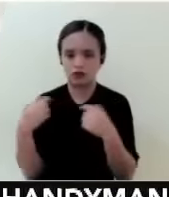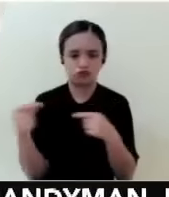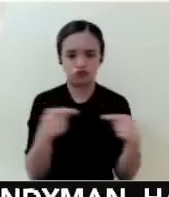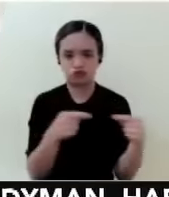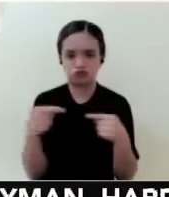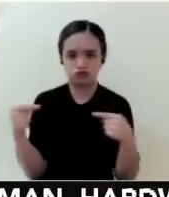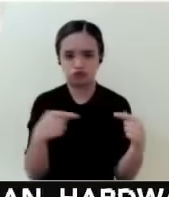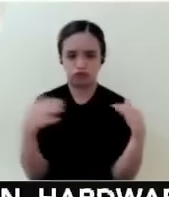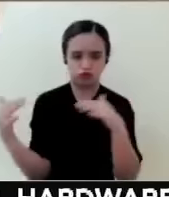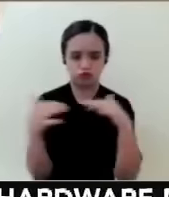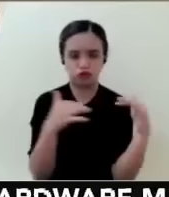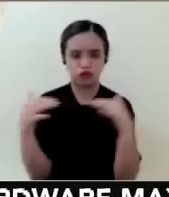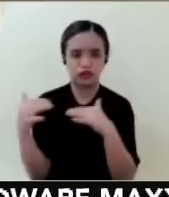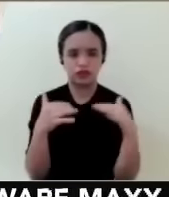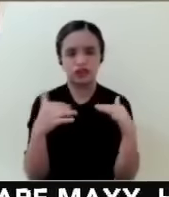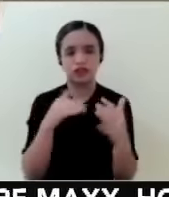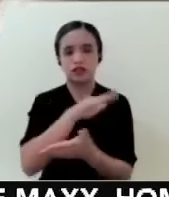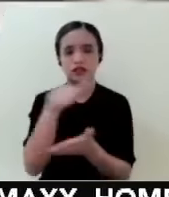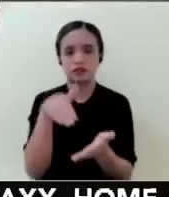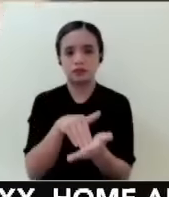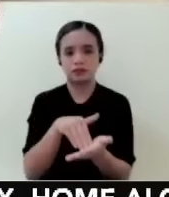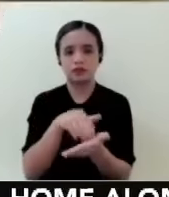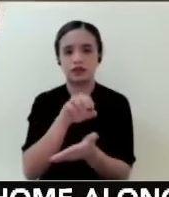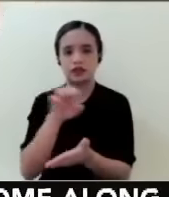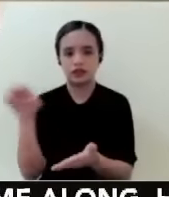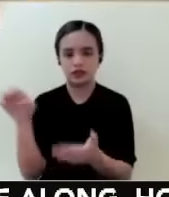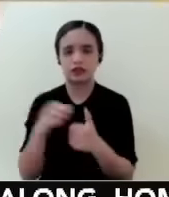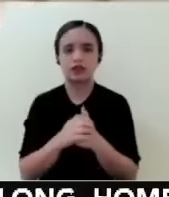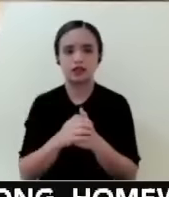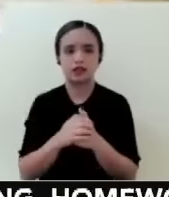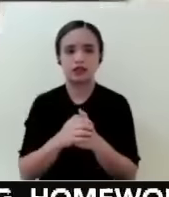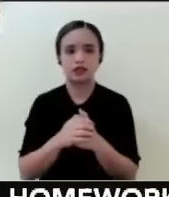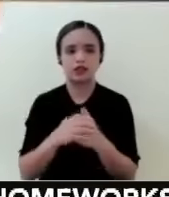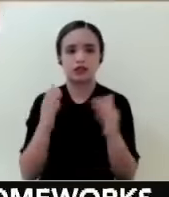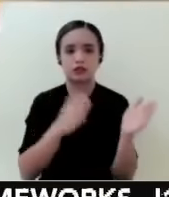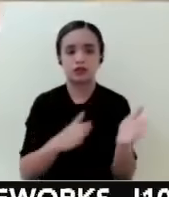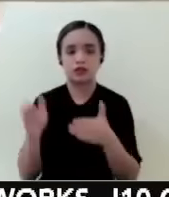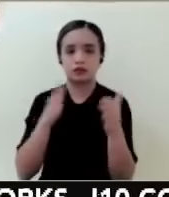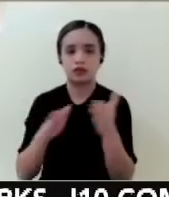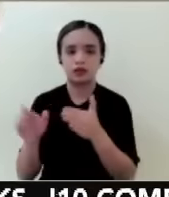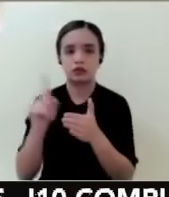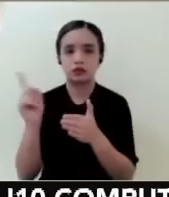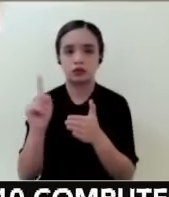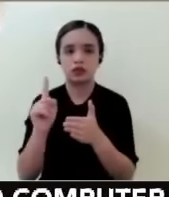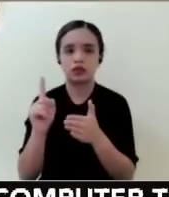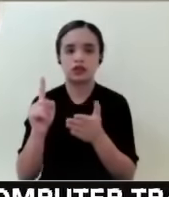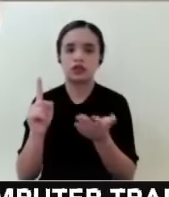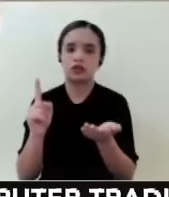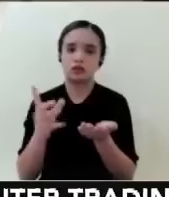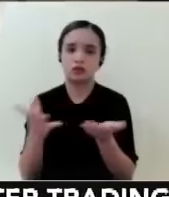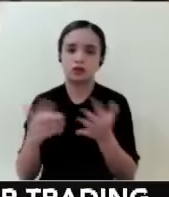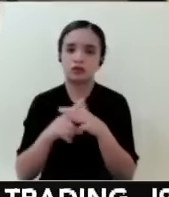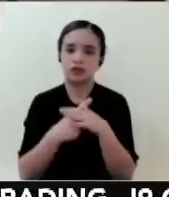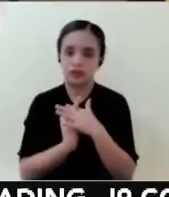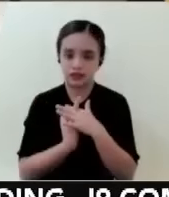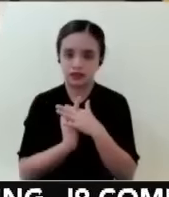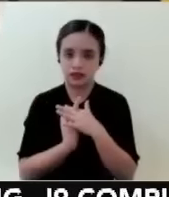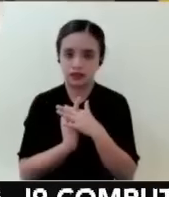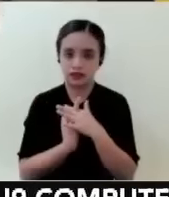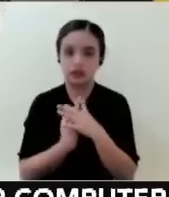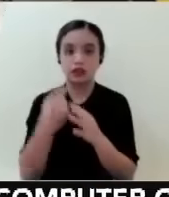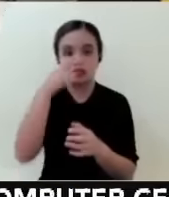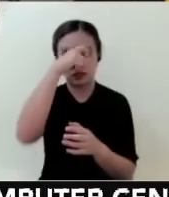ang pagkabig sa inventaryo ng krudo ng Amerika at paghahanda sa fuel demand ng mga bansang magsisimula na ang summer o